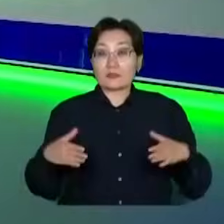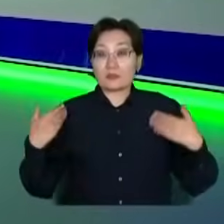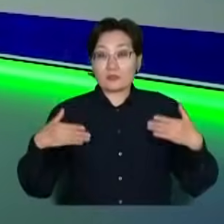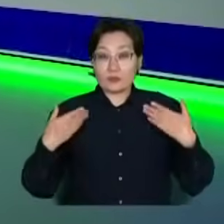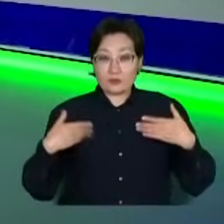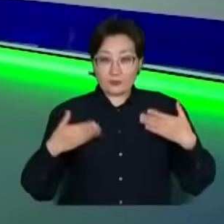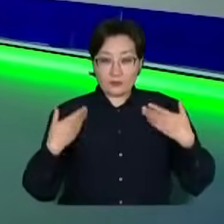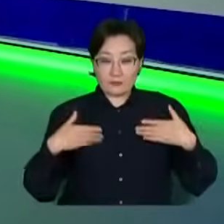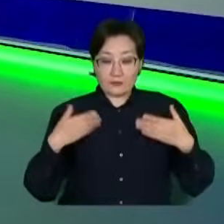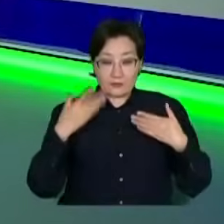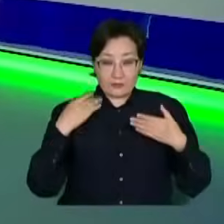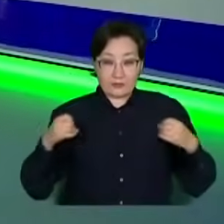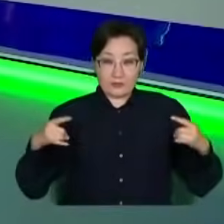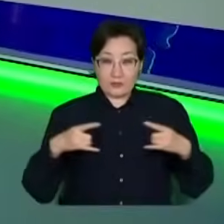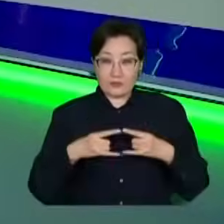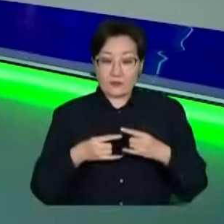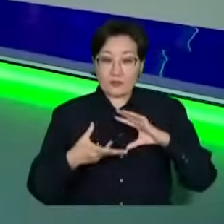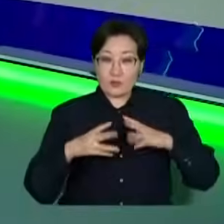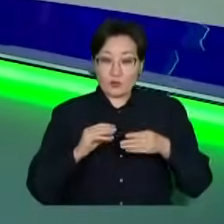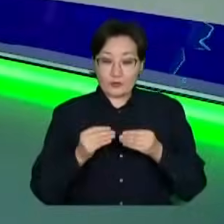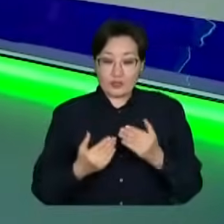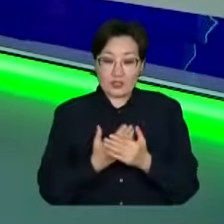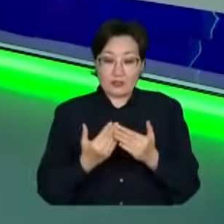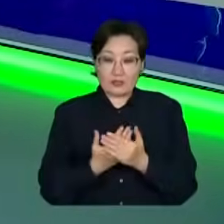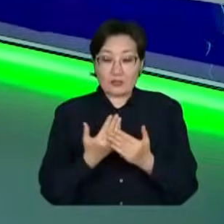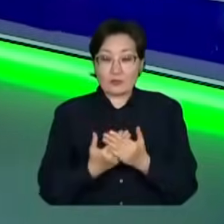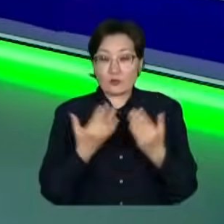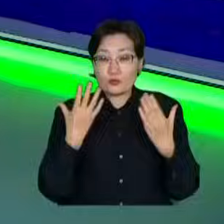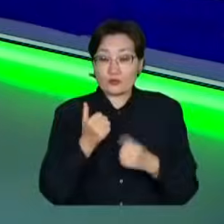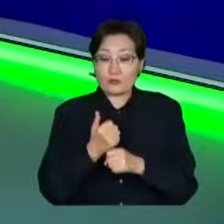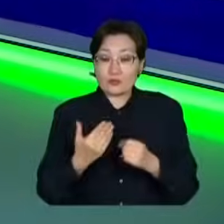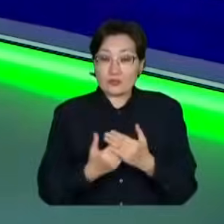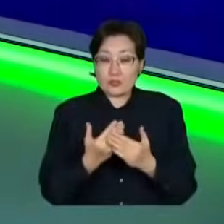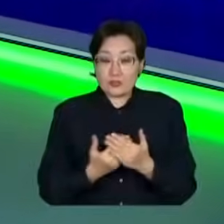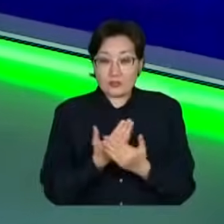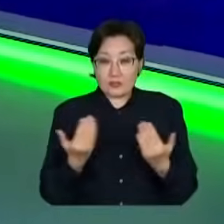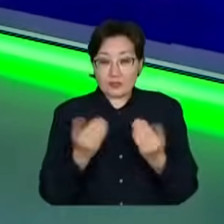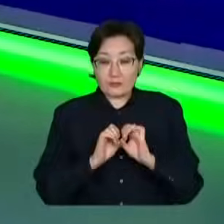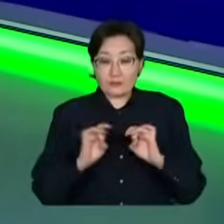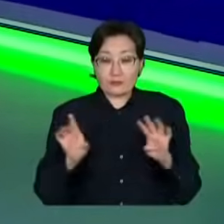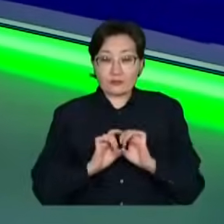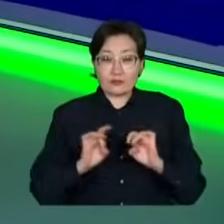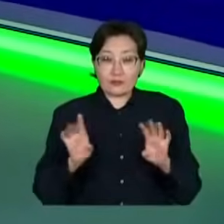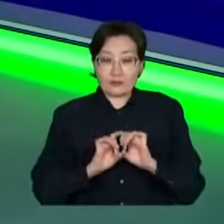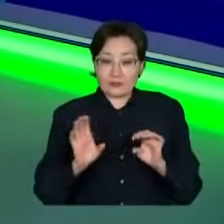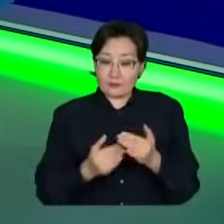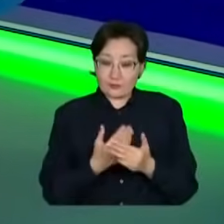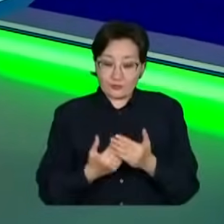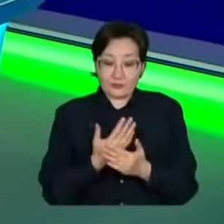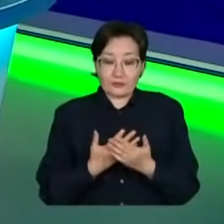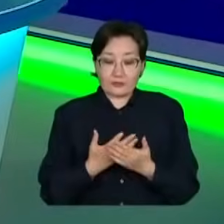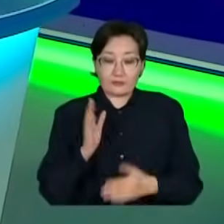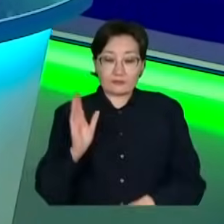Армысыздар, қадырлы көрермен, Алматы телеарнасының тікелей эфирінде қорытынды жаңалықтар студияда мен Аяулым Көлжігіт және әріптесім Бұлбұл Қалнырқызы.